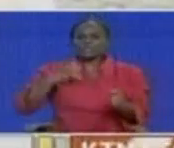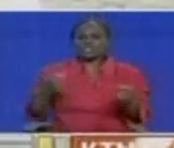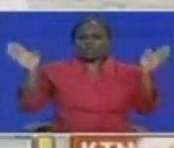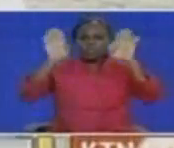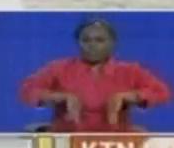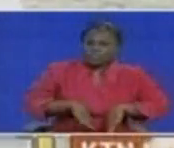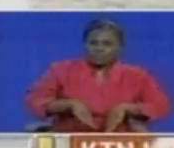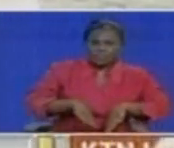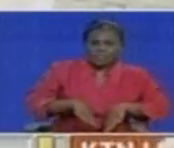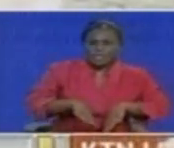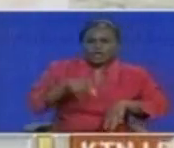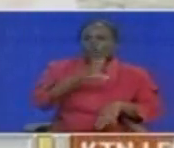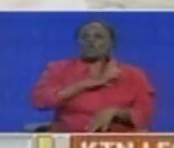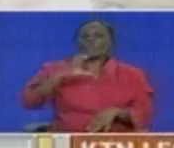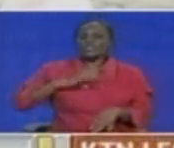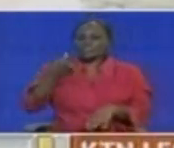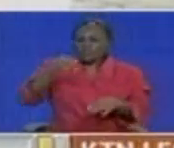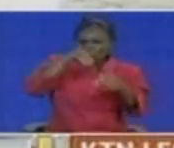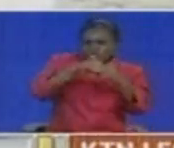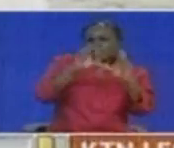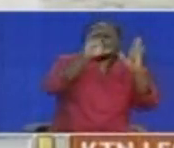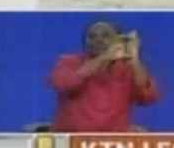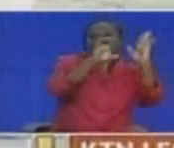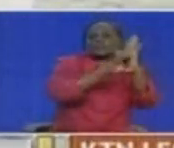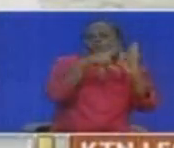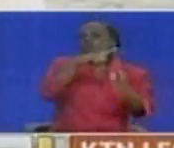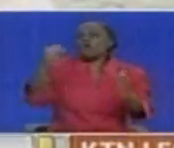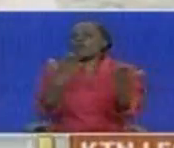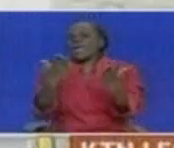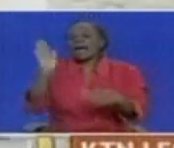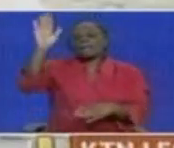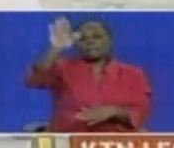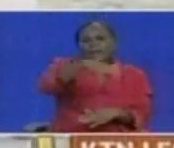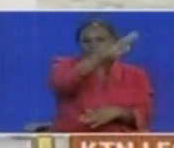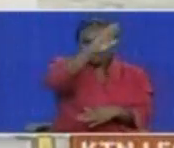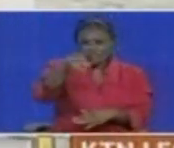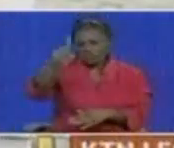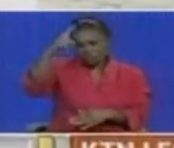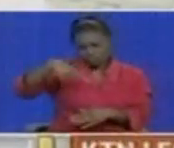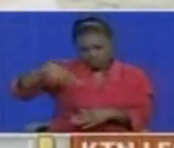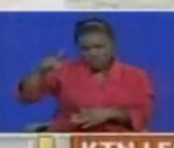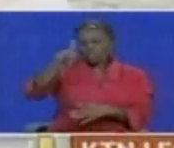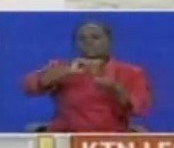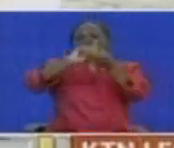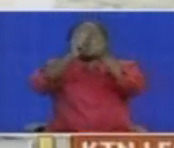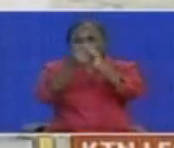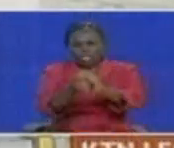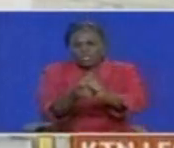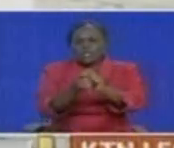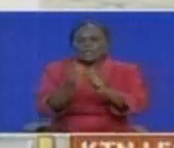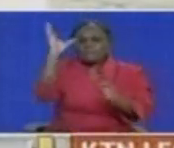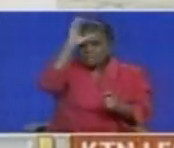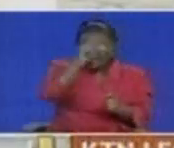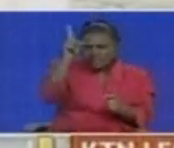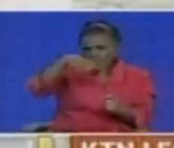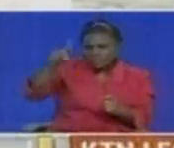iondolewe, commission hiyo iko ndani ya katiba, peleka mambo yako bunge. Ufaulu, ubadilishe. Ukikosa